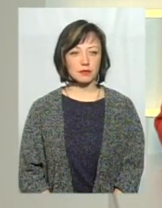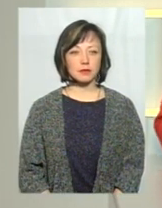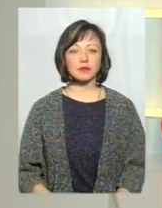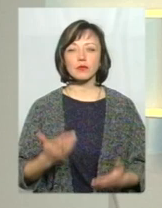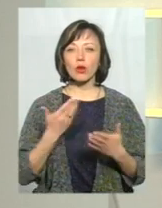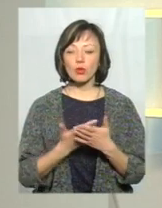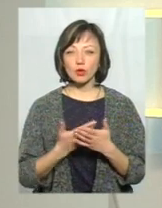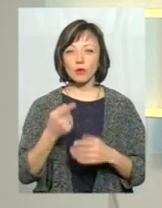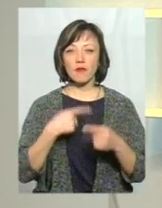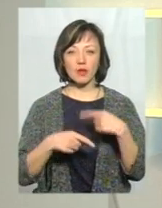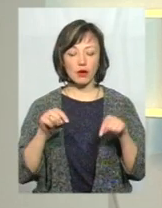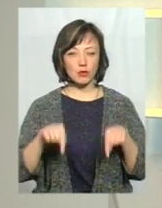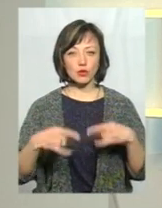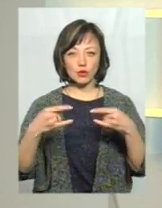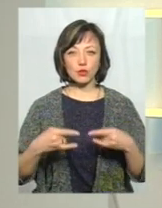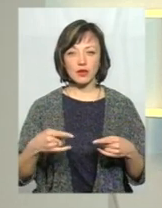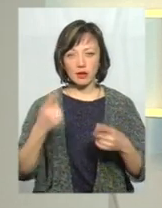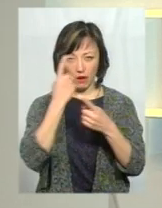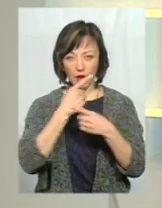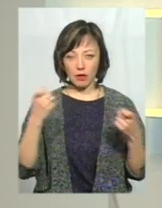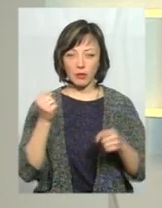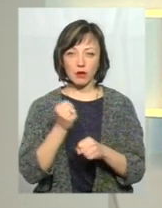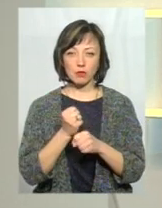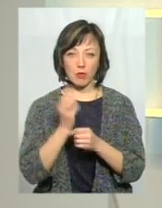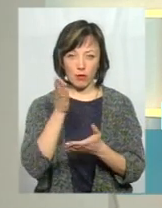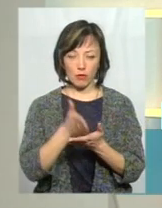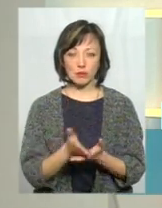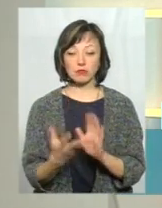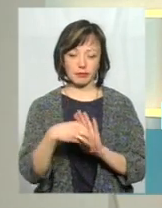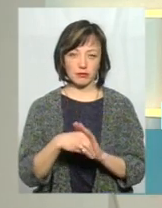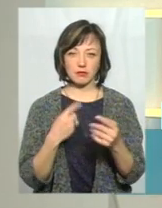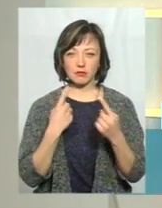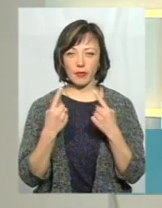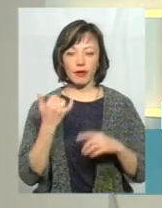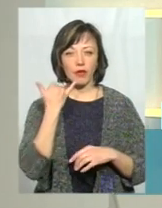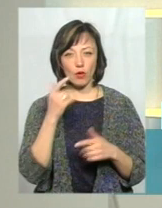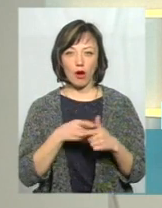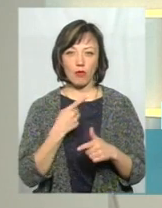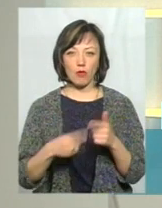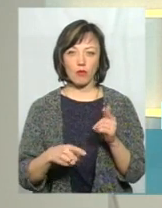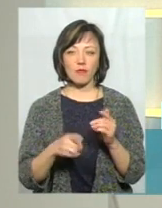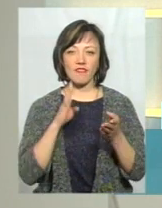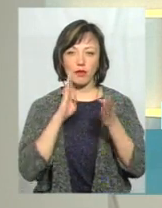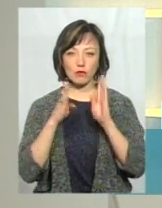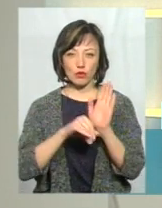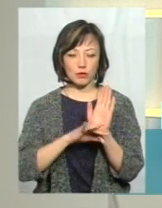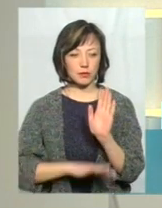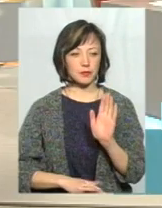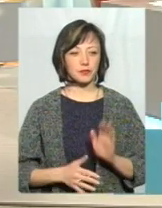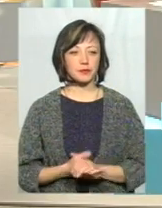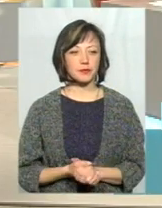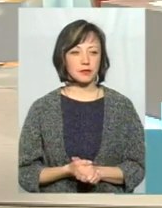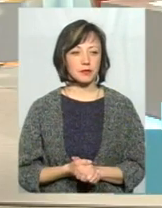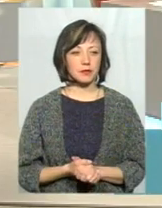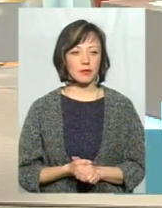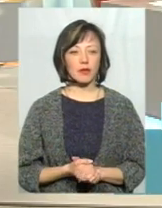Отож, повертаємося у цю студію. Нагадую всім, працюємо у прямому ефірі. Отож, долучайтесь до розмови телефоном або у соцмережі Facebook. Пані Лілія,